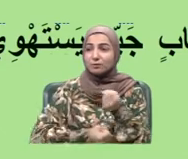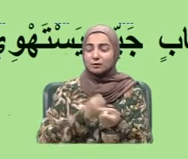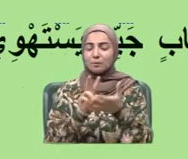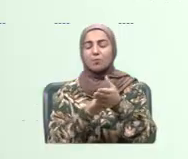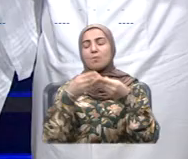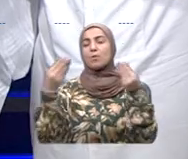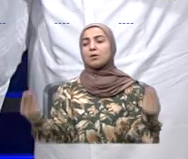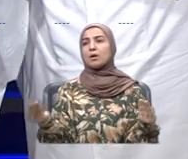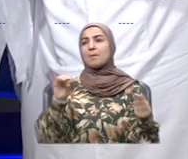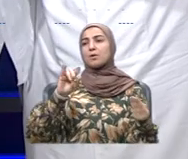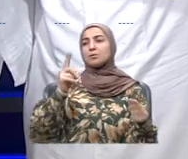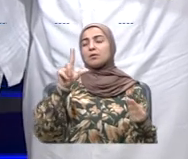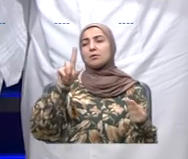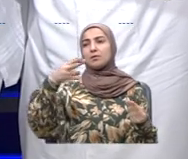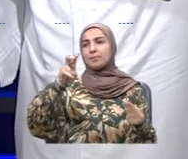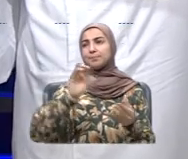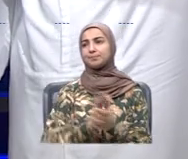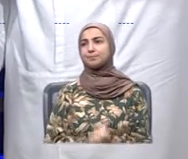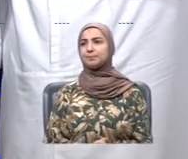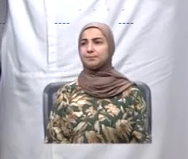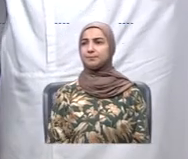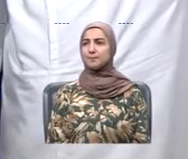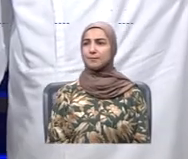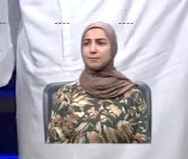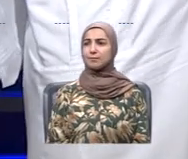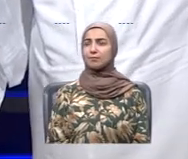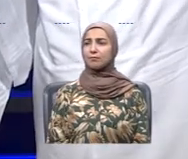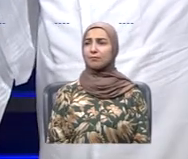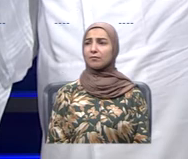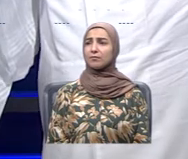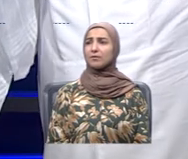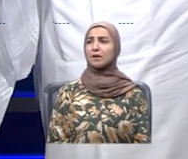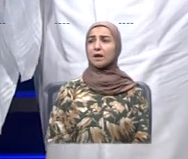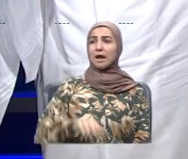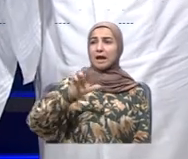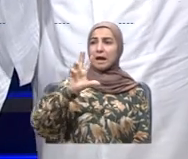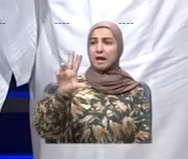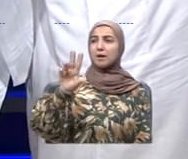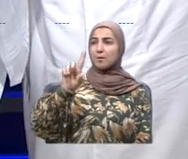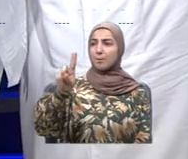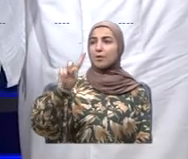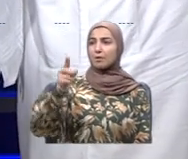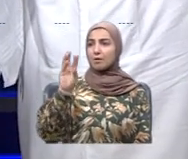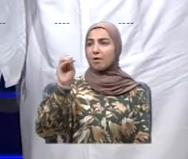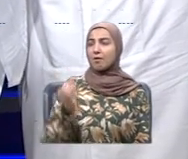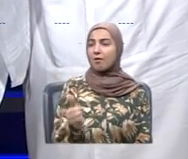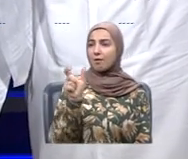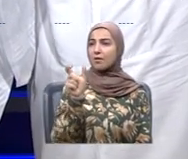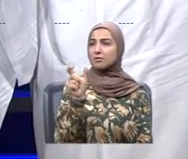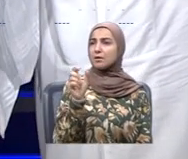المطالعة. السؤال الثاني في سيرورة الحجاج: ما البرهان الدال على قلة